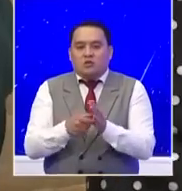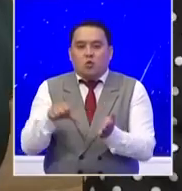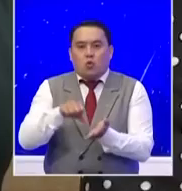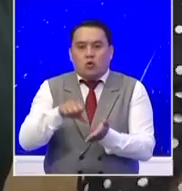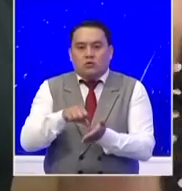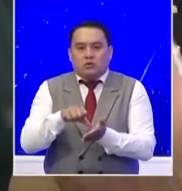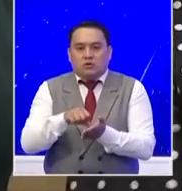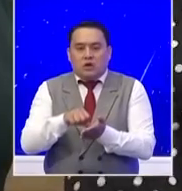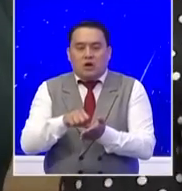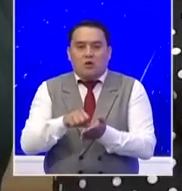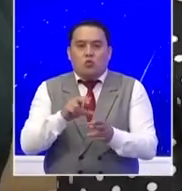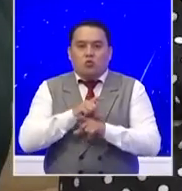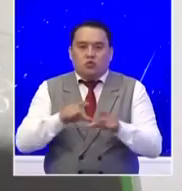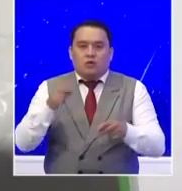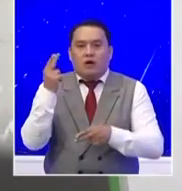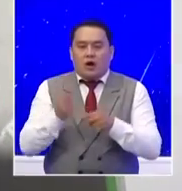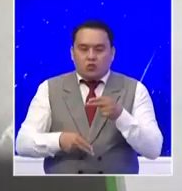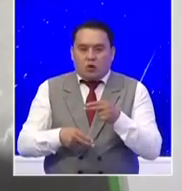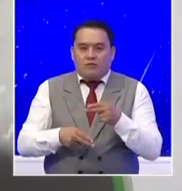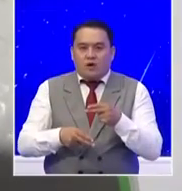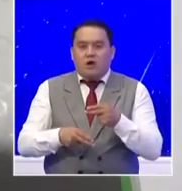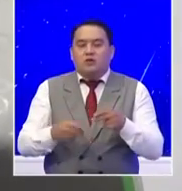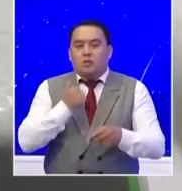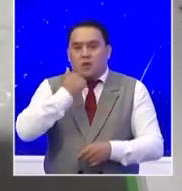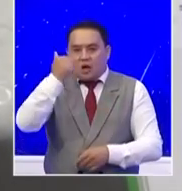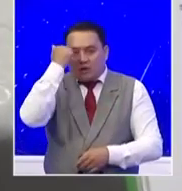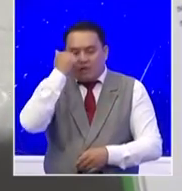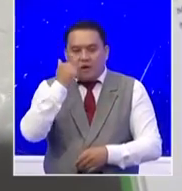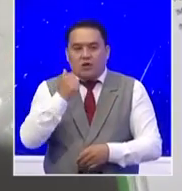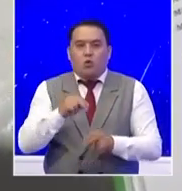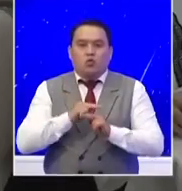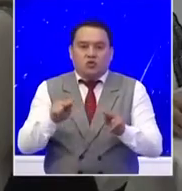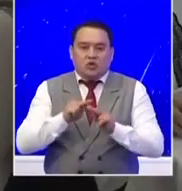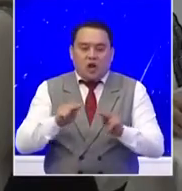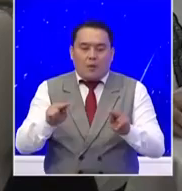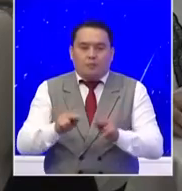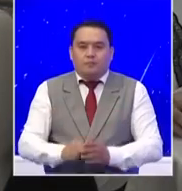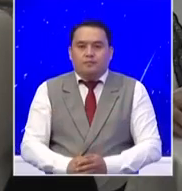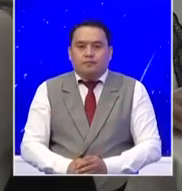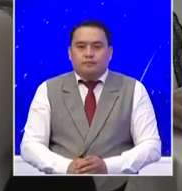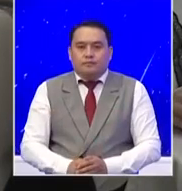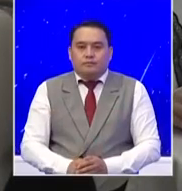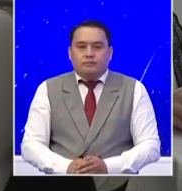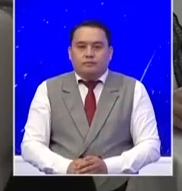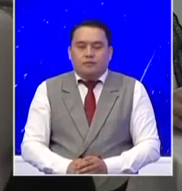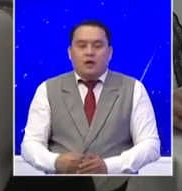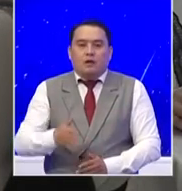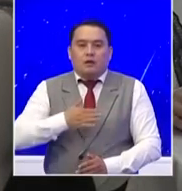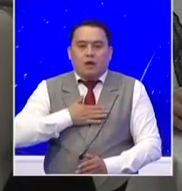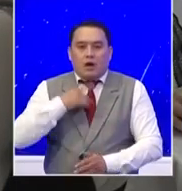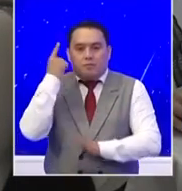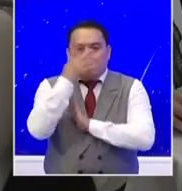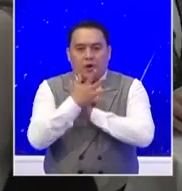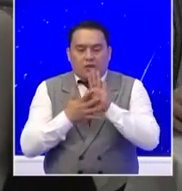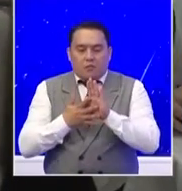случаю окончания учебного года. А их родители выразили слова благодарности в адрес педагогов. Я сейчас поняла, как я в онлайн-режиме